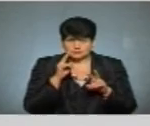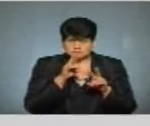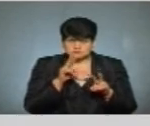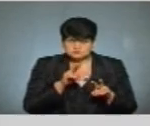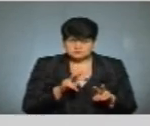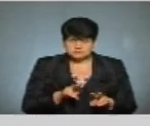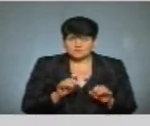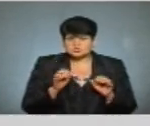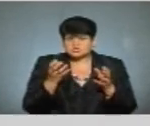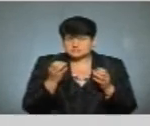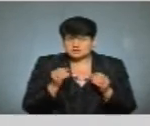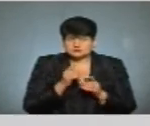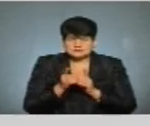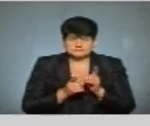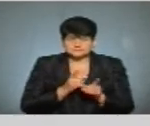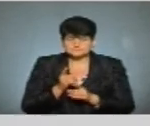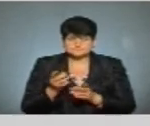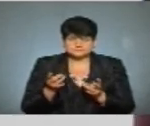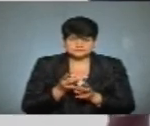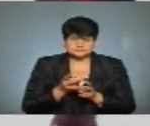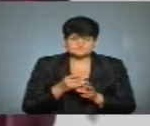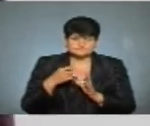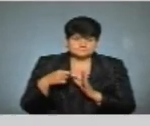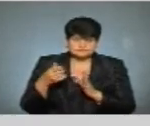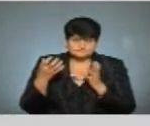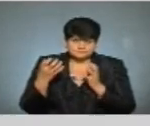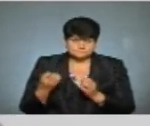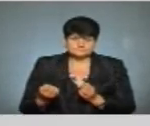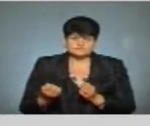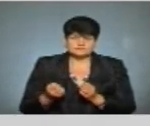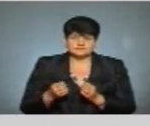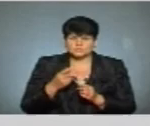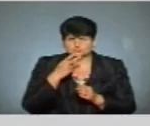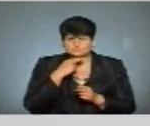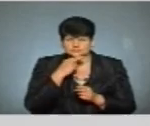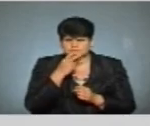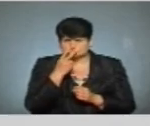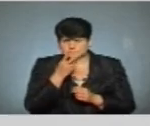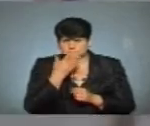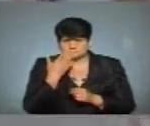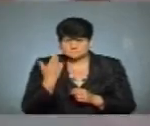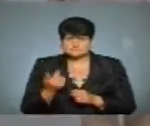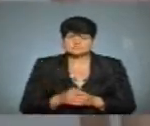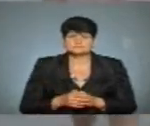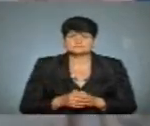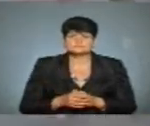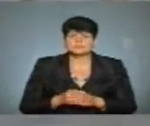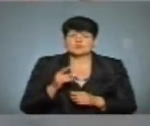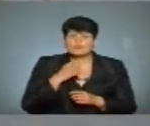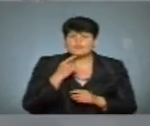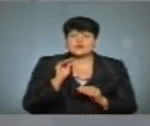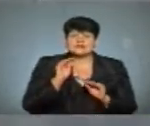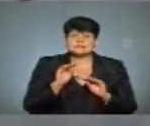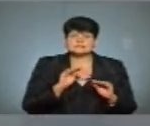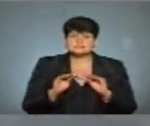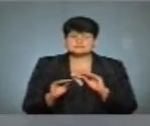переглядати. Може, треба буде щось перезнімати, бо чогось можна не додивитися під час зйомок. За словами режисера кліпу